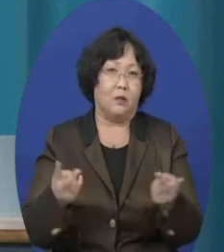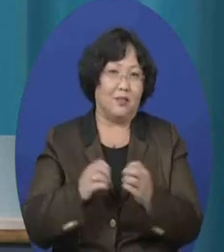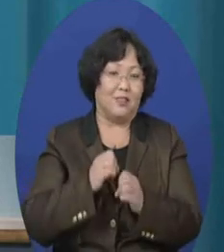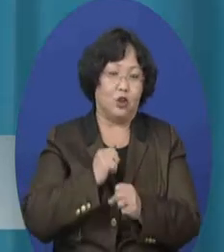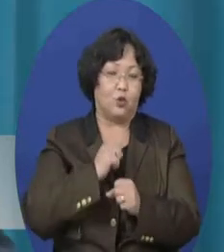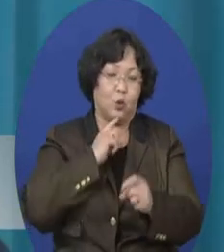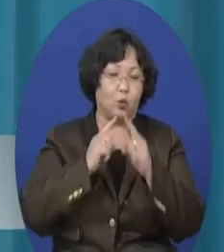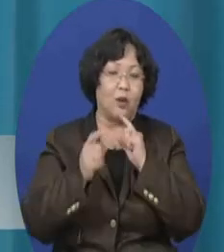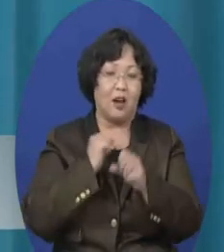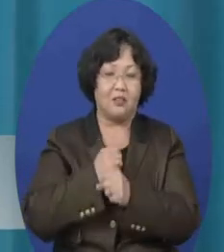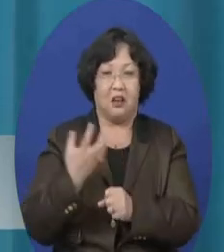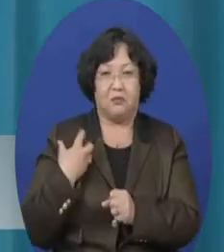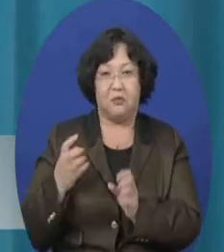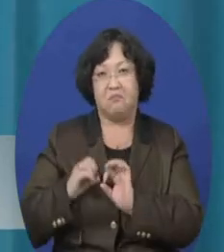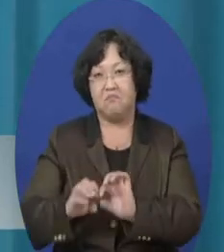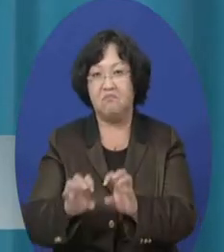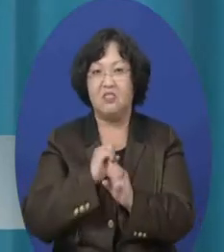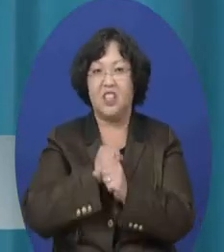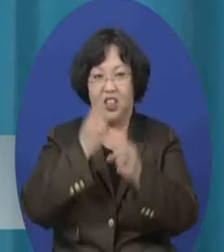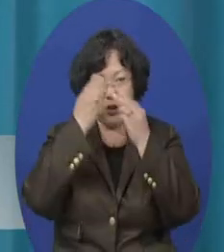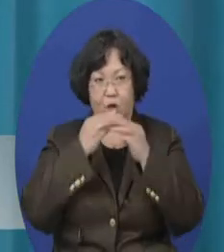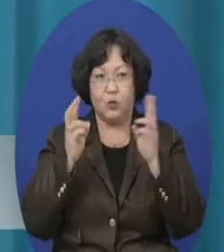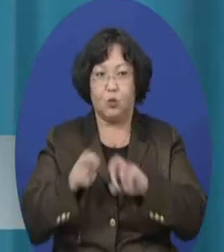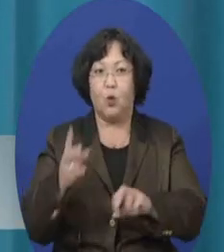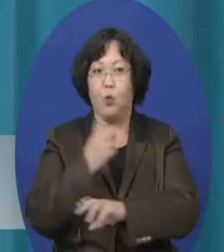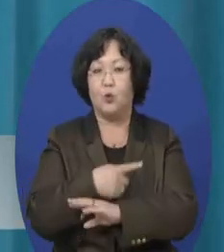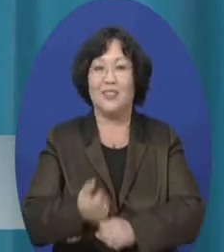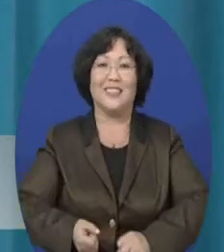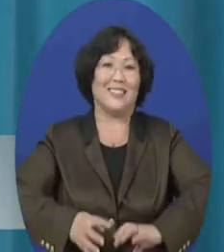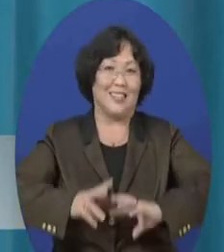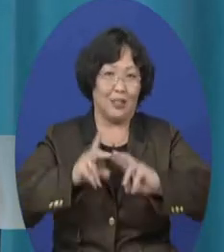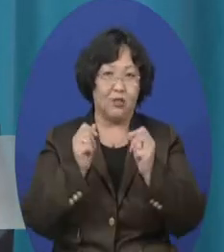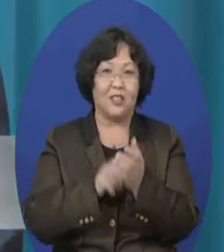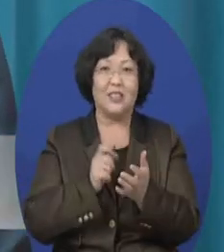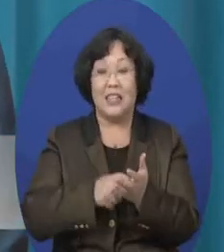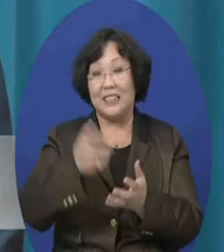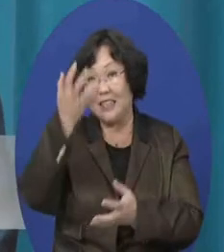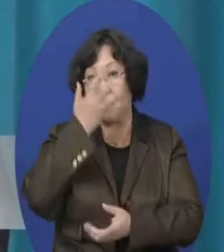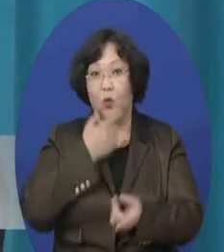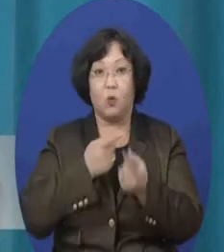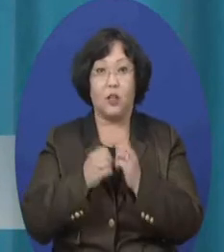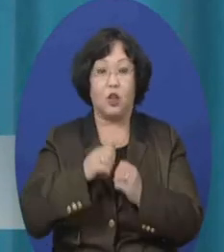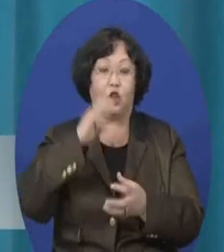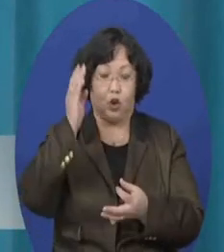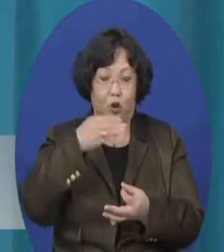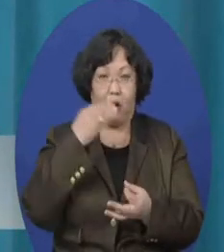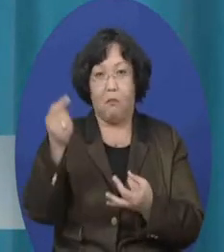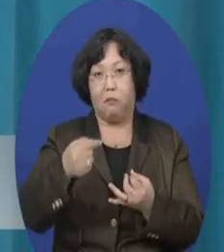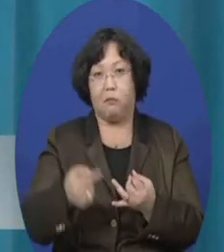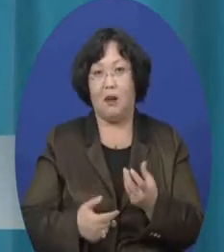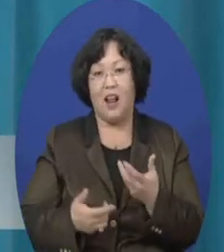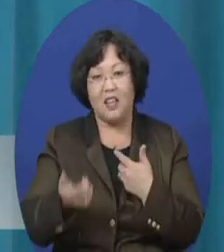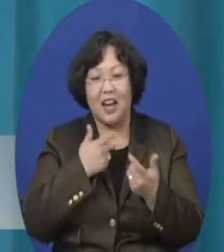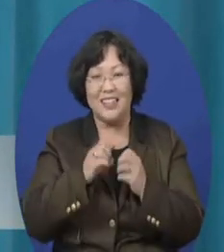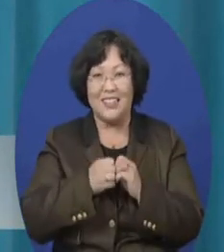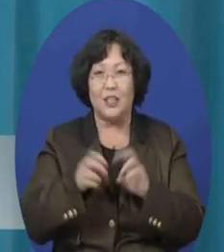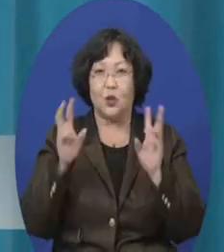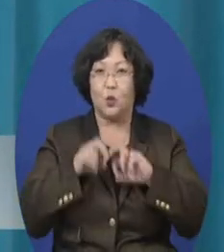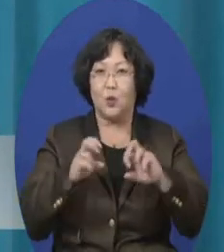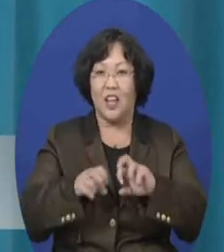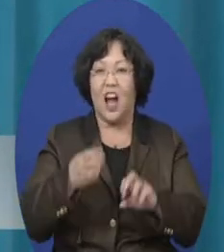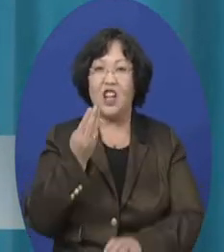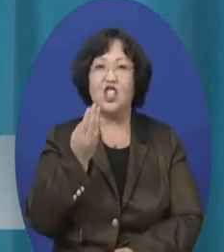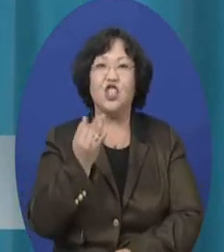алба байгуулахаар боллоо. Шинжилгээ ухааны судалгааны үр дүнг сайжруулах шаардлагын талаарч засгийн газрын хурлаанаар тодорхой асуудлуудыг хилцэж, за тухайлбал